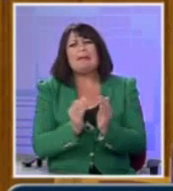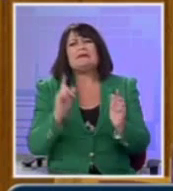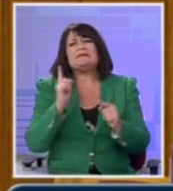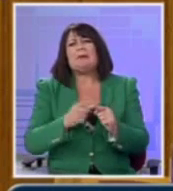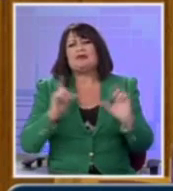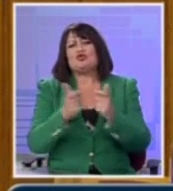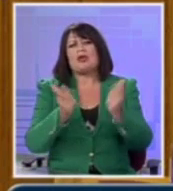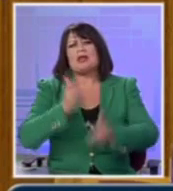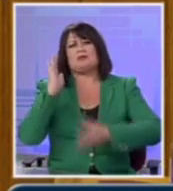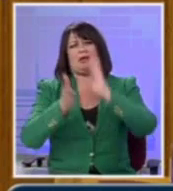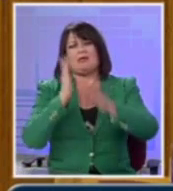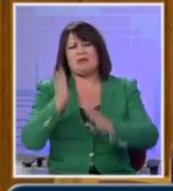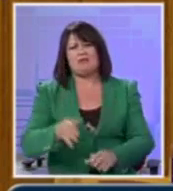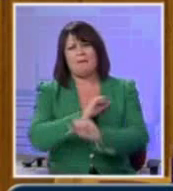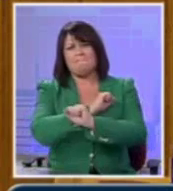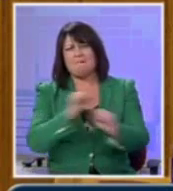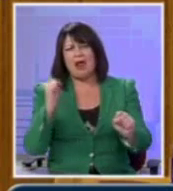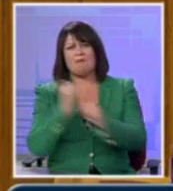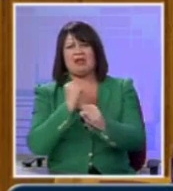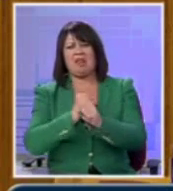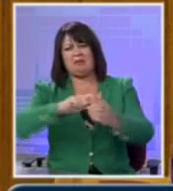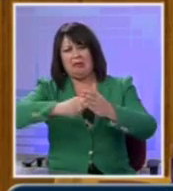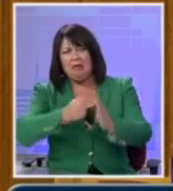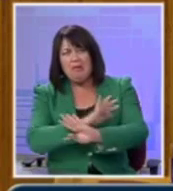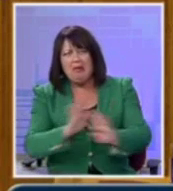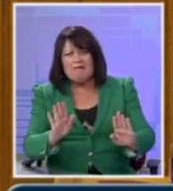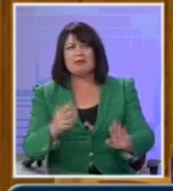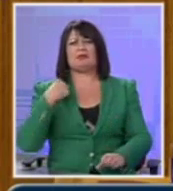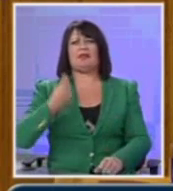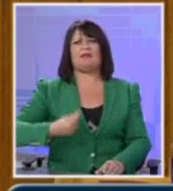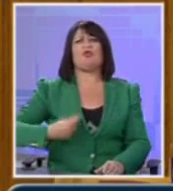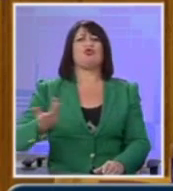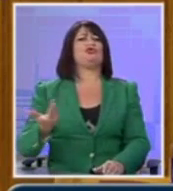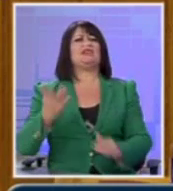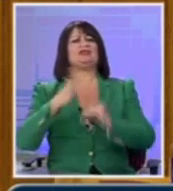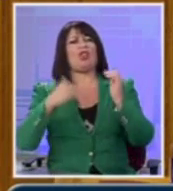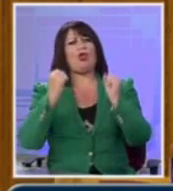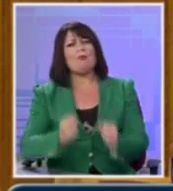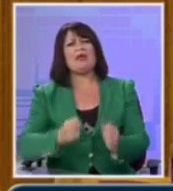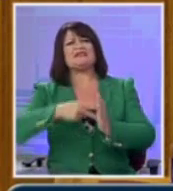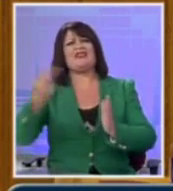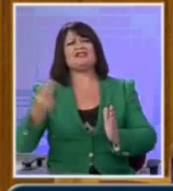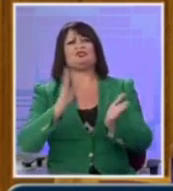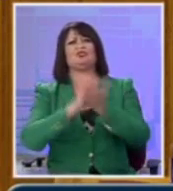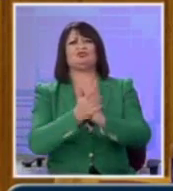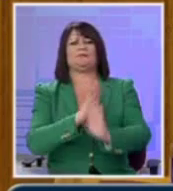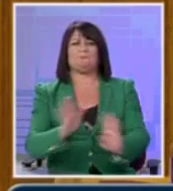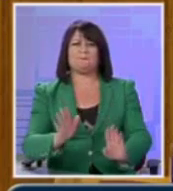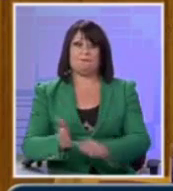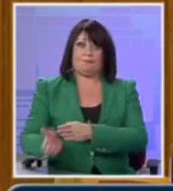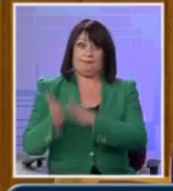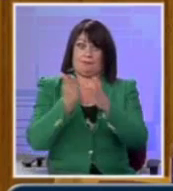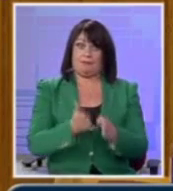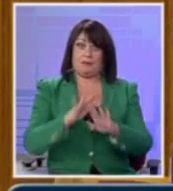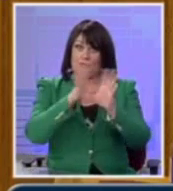χώρας. Αποδομήσατε επαγγέλματα, δημόσιες κοινωνικές δομές και θεσμούς. Και από την άλλη μεριά αφήσατε